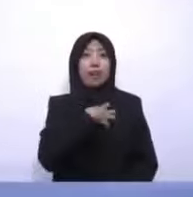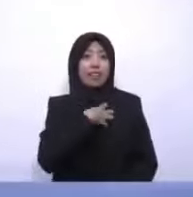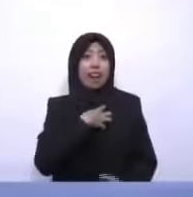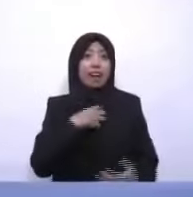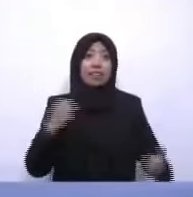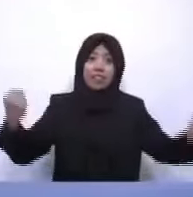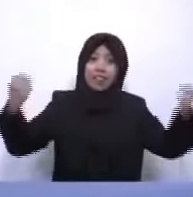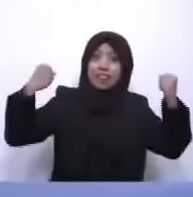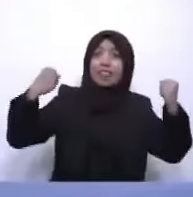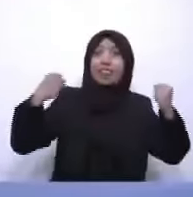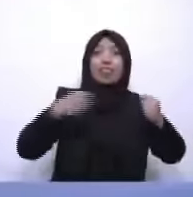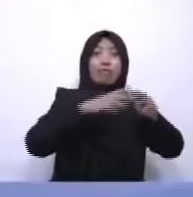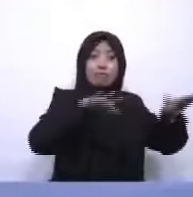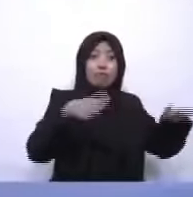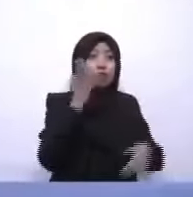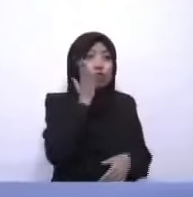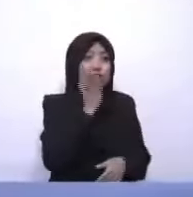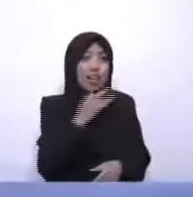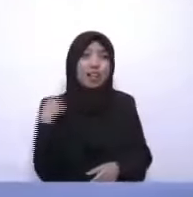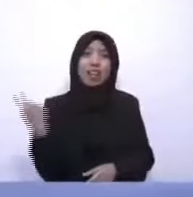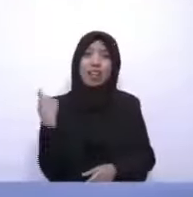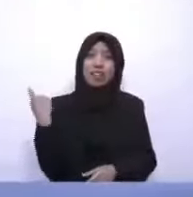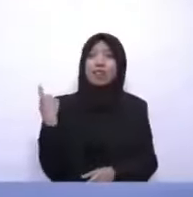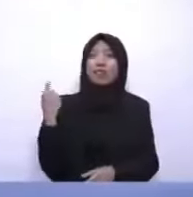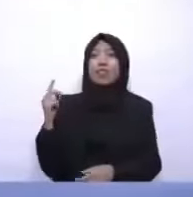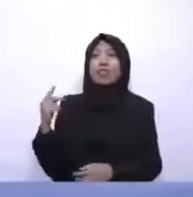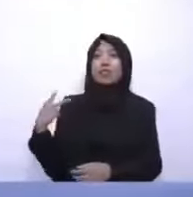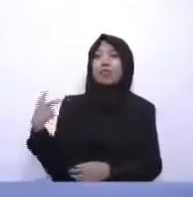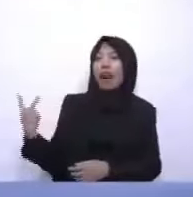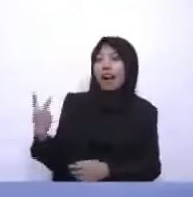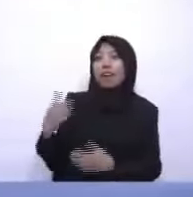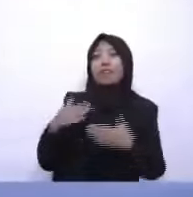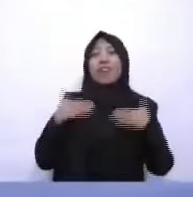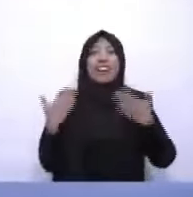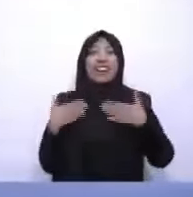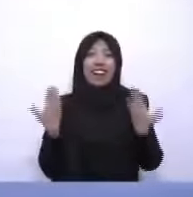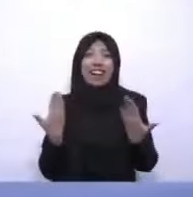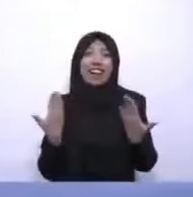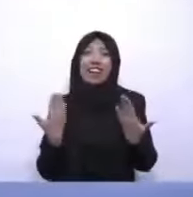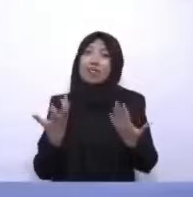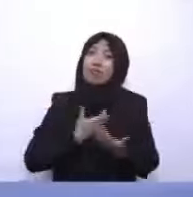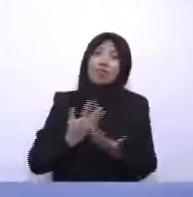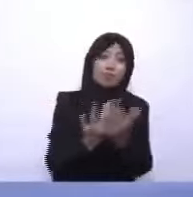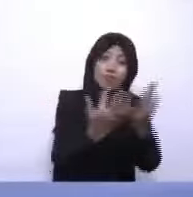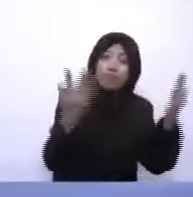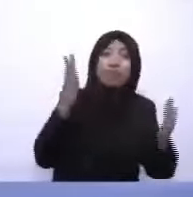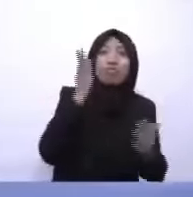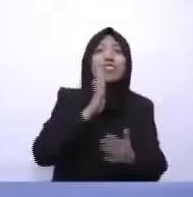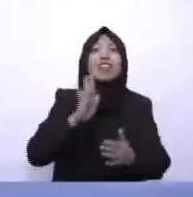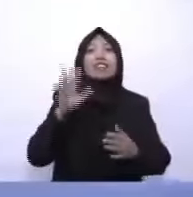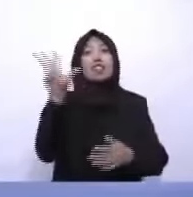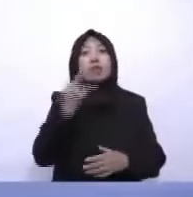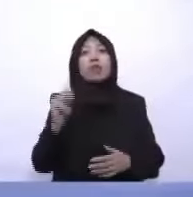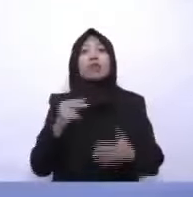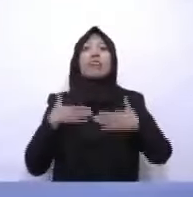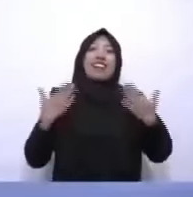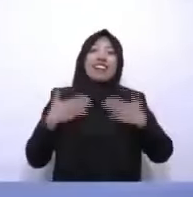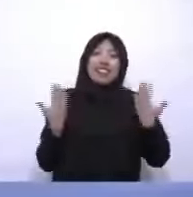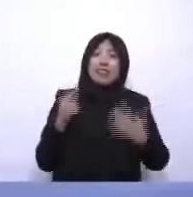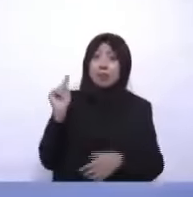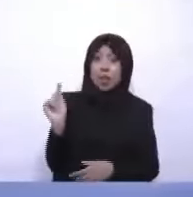mental generasi muda, kami pasangan bahagia ingin membahagiakan seluruh pemuda-pemuda di Jawa Barat.